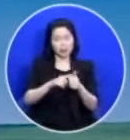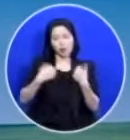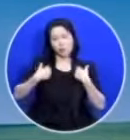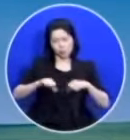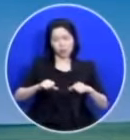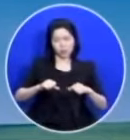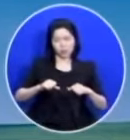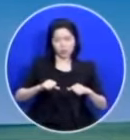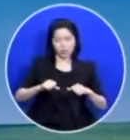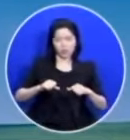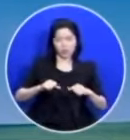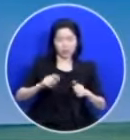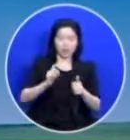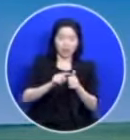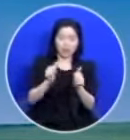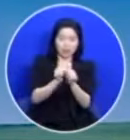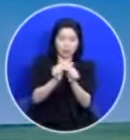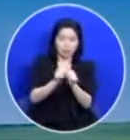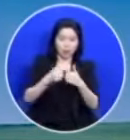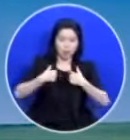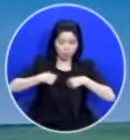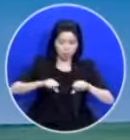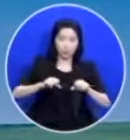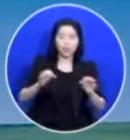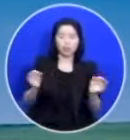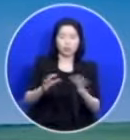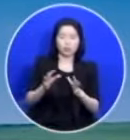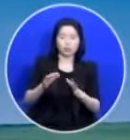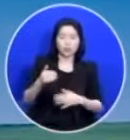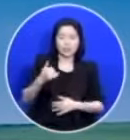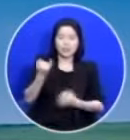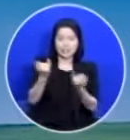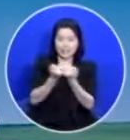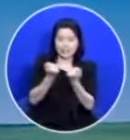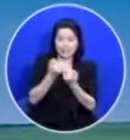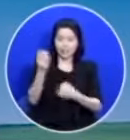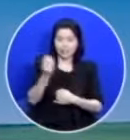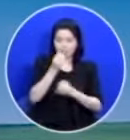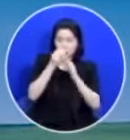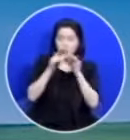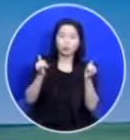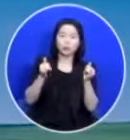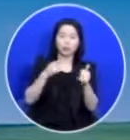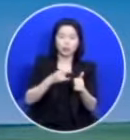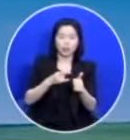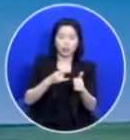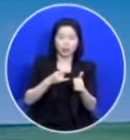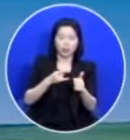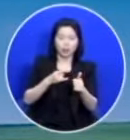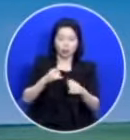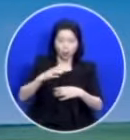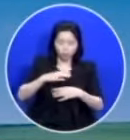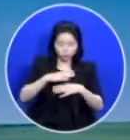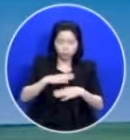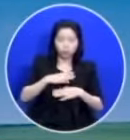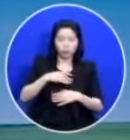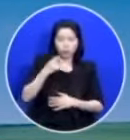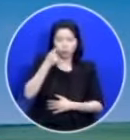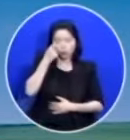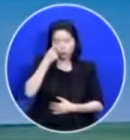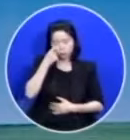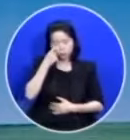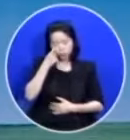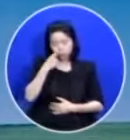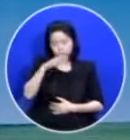포기했습니다 남편을 포기하는 순간이 여자 성도에게 무서운 중병이 찾아와